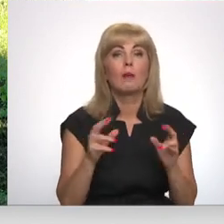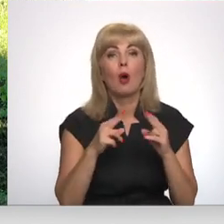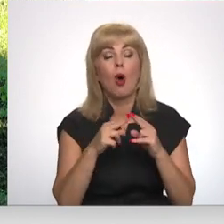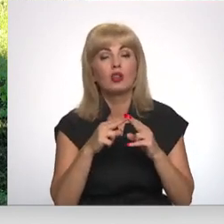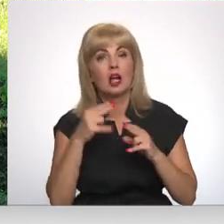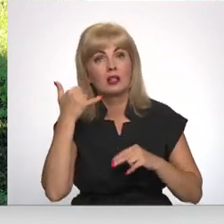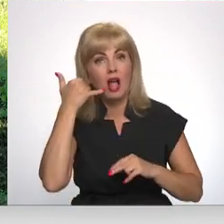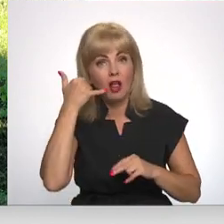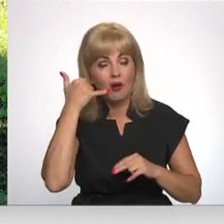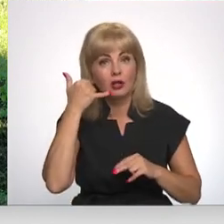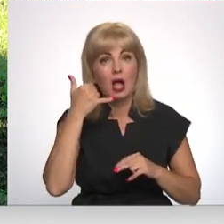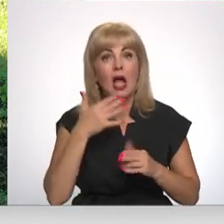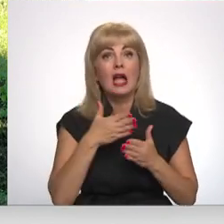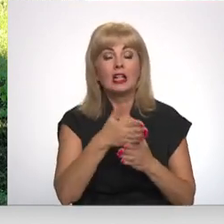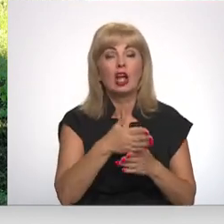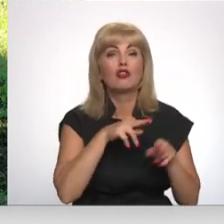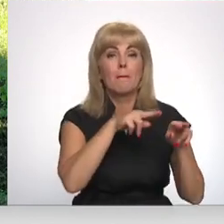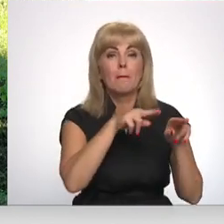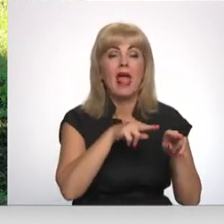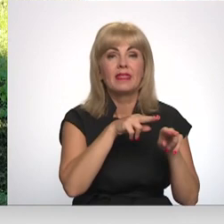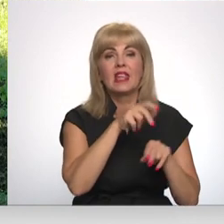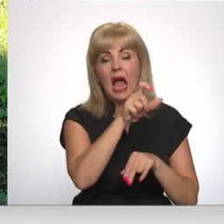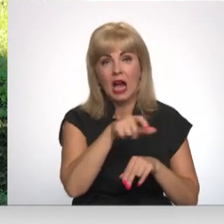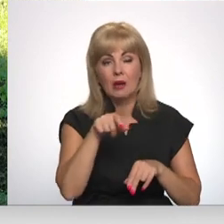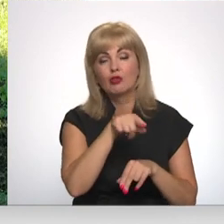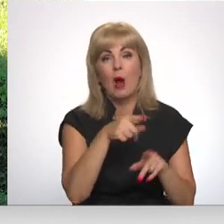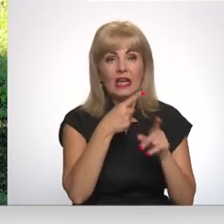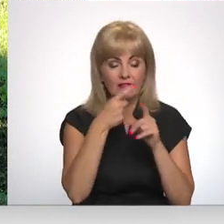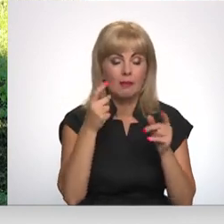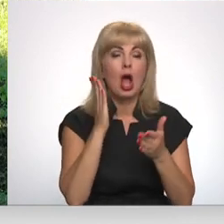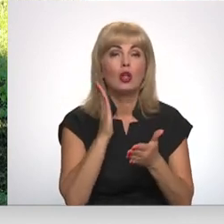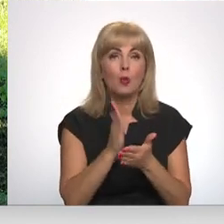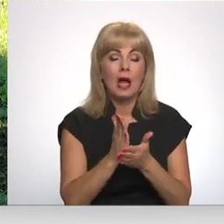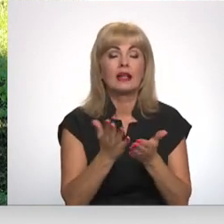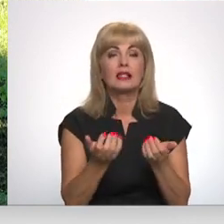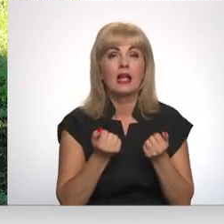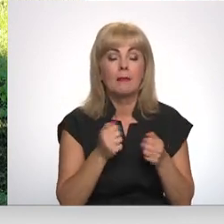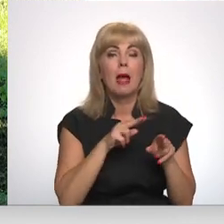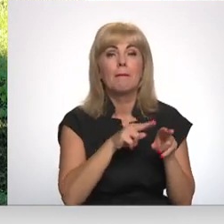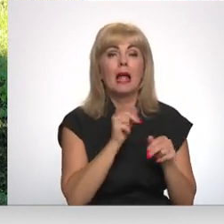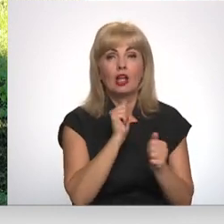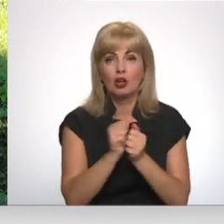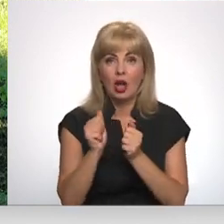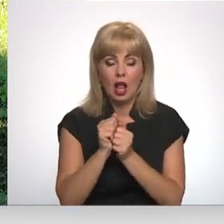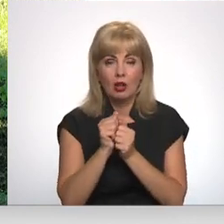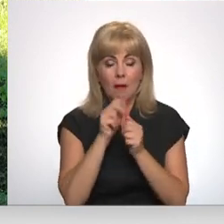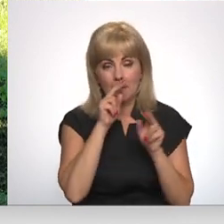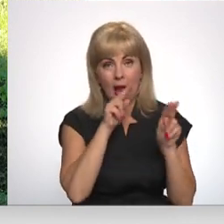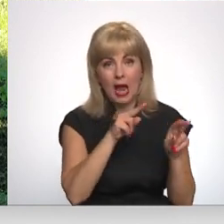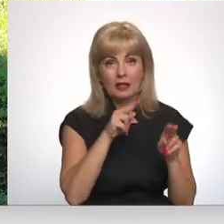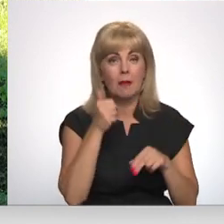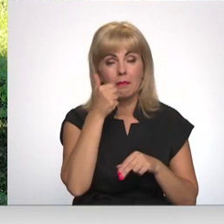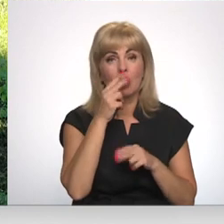kontakttālruni, griežoties pie medniekiem, viņš šo informāciju noteikti saņems, jo mednieki regulāri medjot meža cūkas,